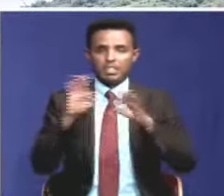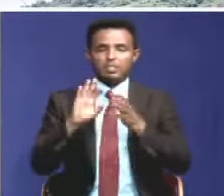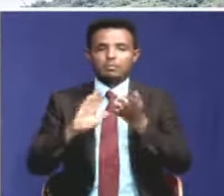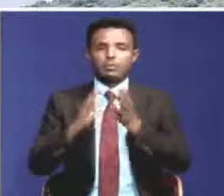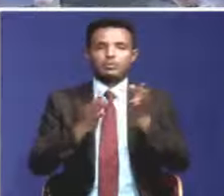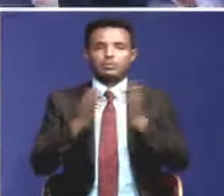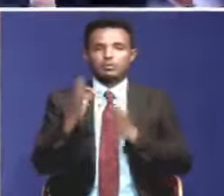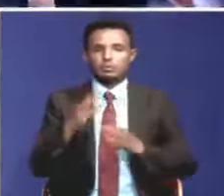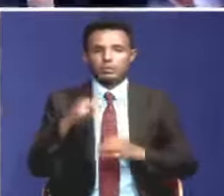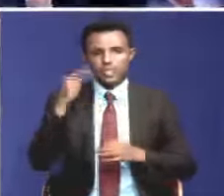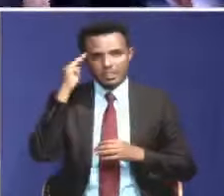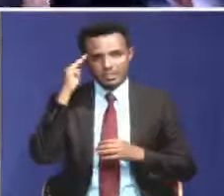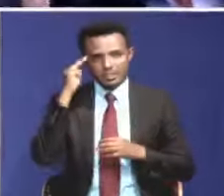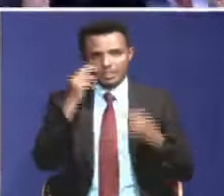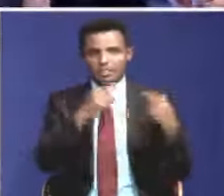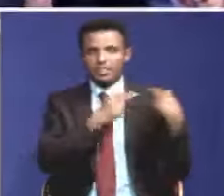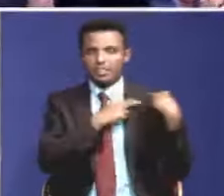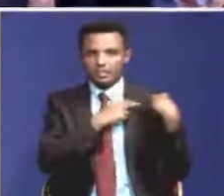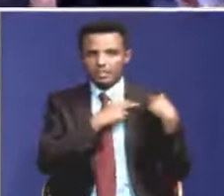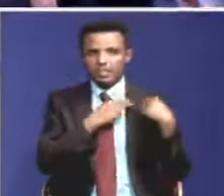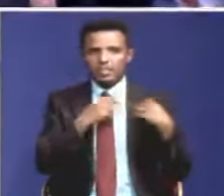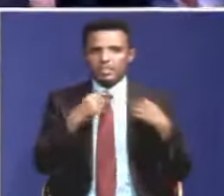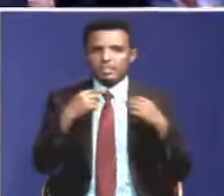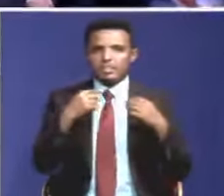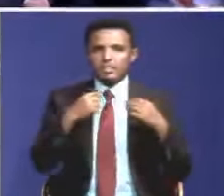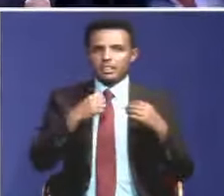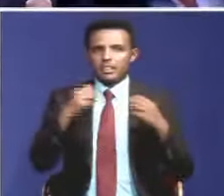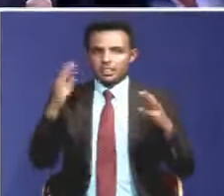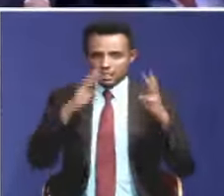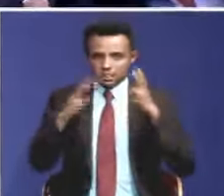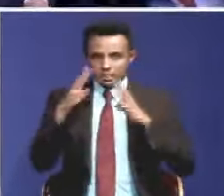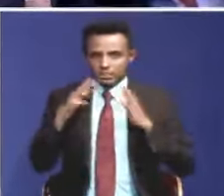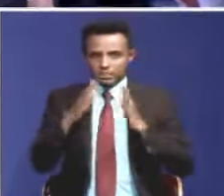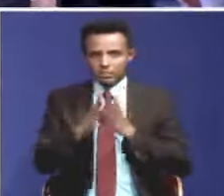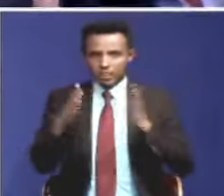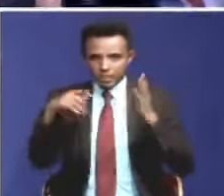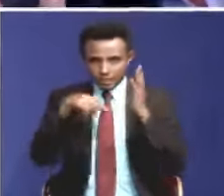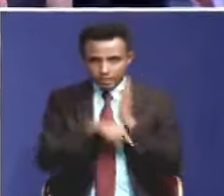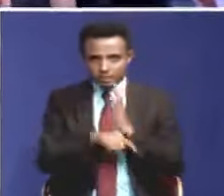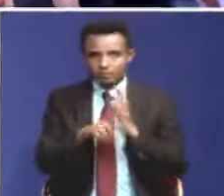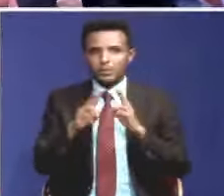ሚኒስትር ዴኤታዋ። ከችግሩ ጥልቀት እና ስፋት አንጻር በጣም ትንሽ ቢሆንም ምልክት እንዲሆን